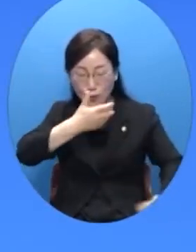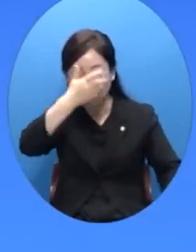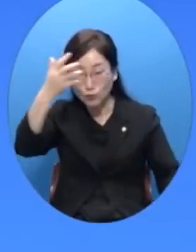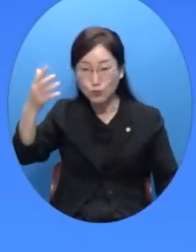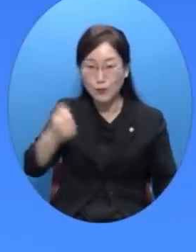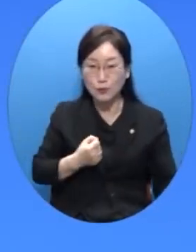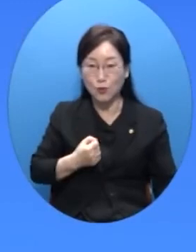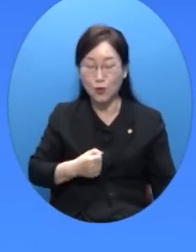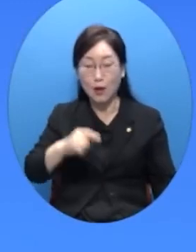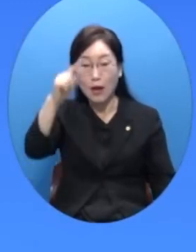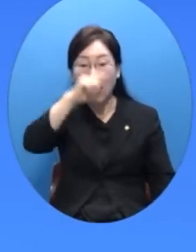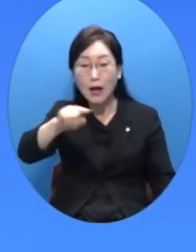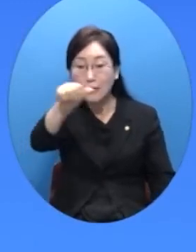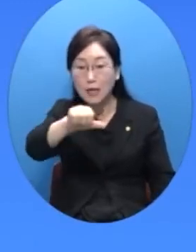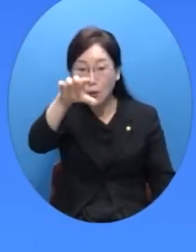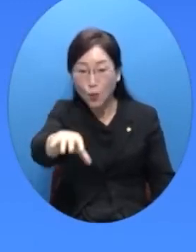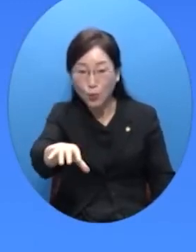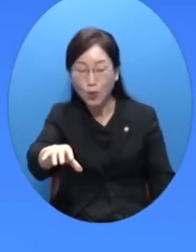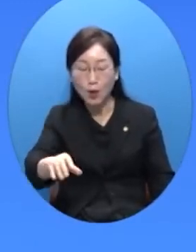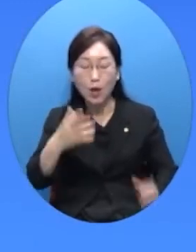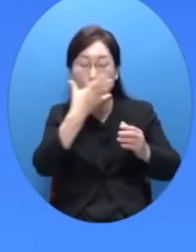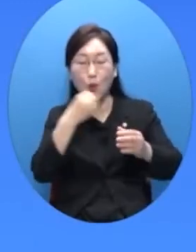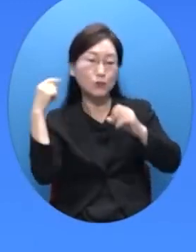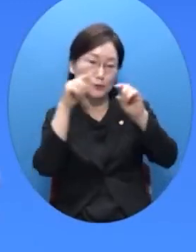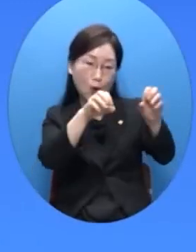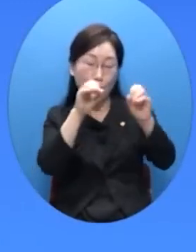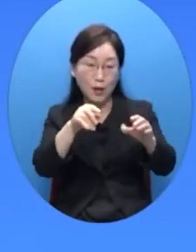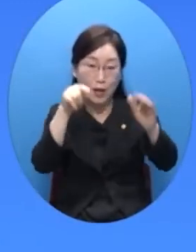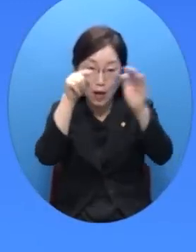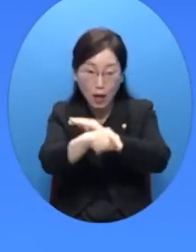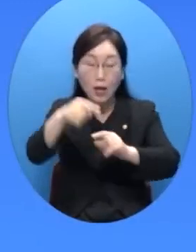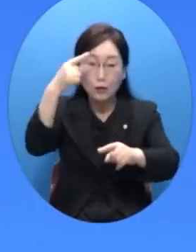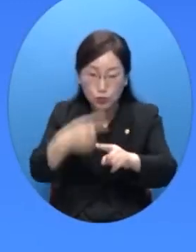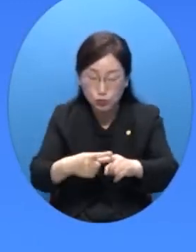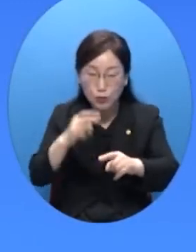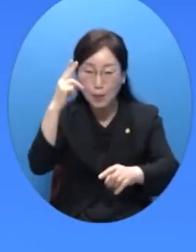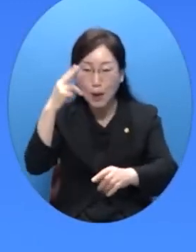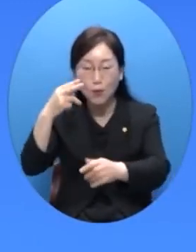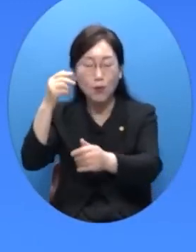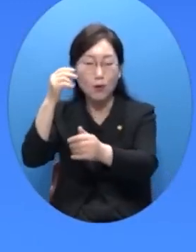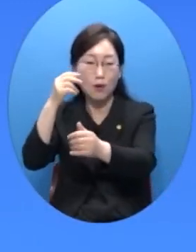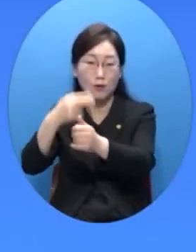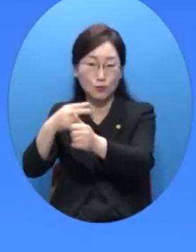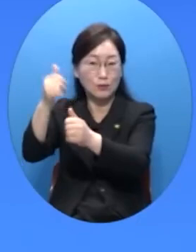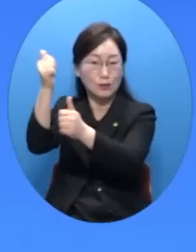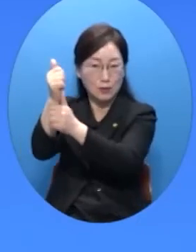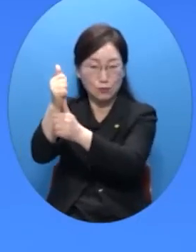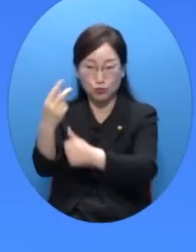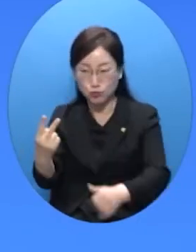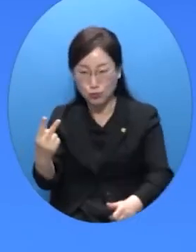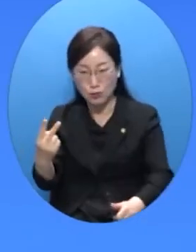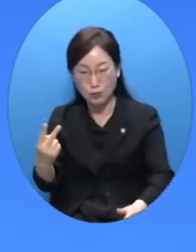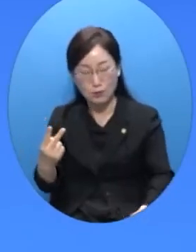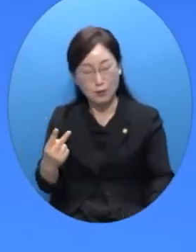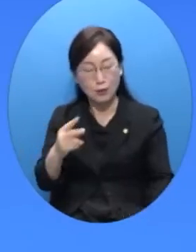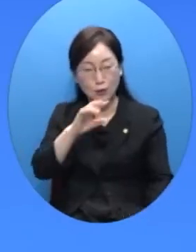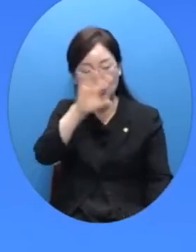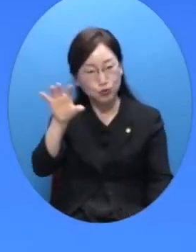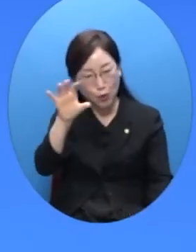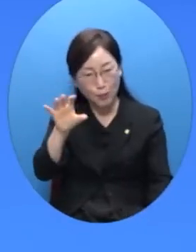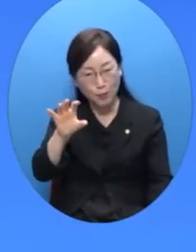아시아로 보물 전하러 가려다가 바울과 실라가 유럽으로 그 발걸음을 옮겼습니다.